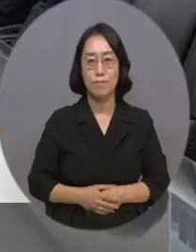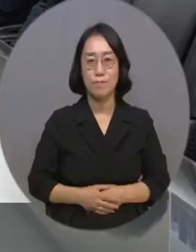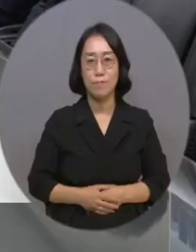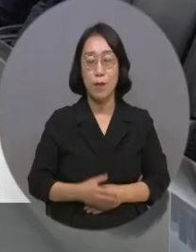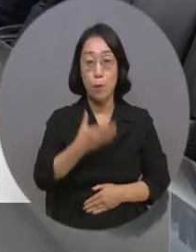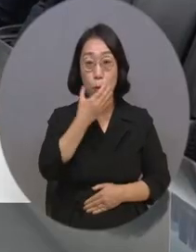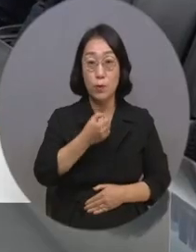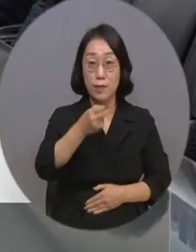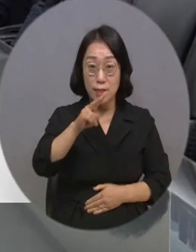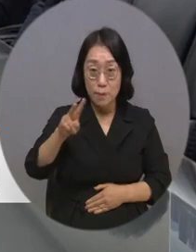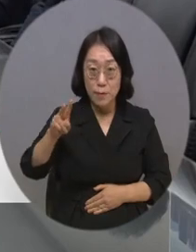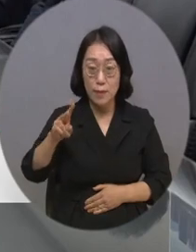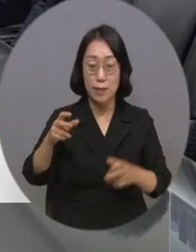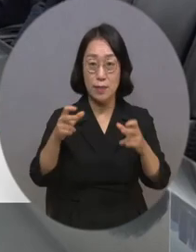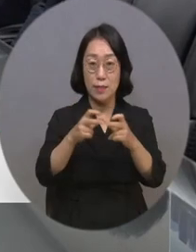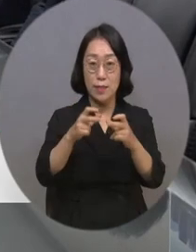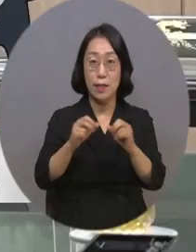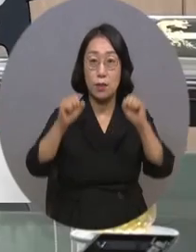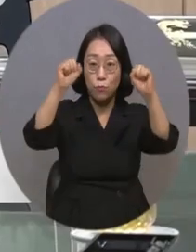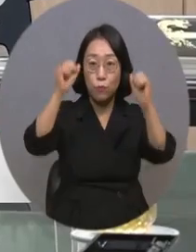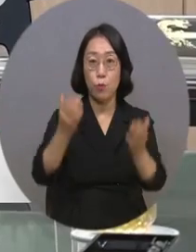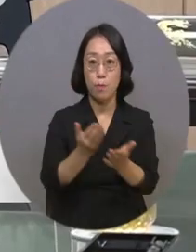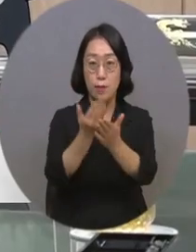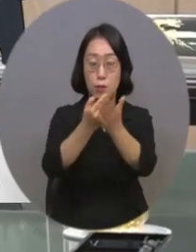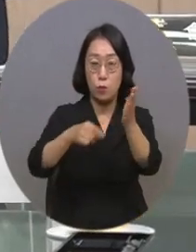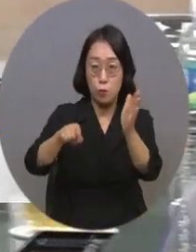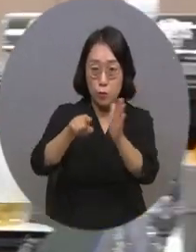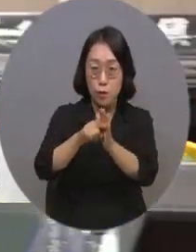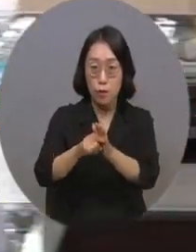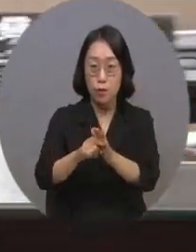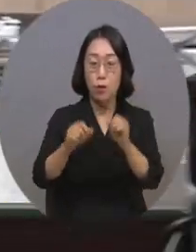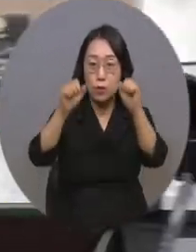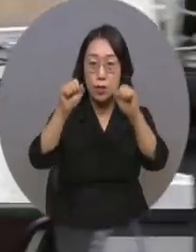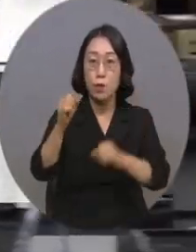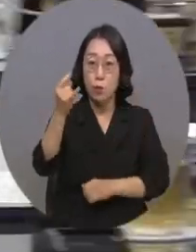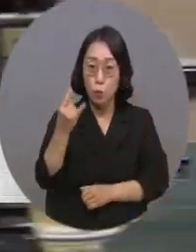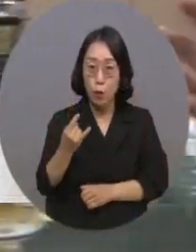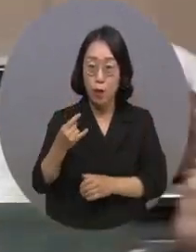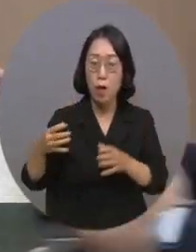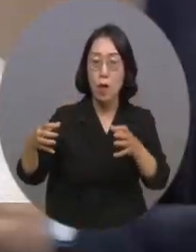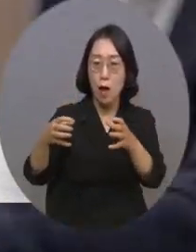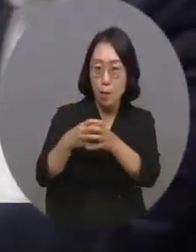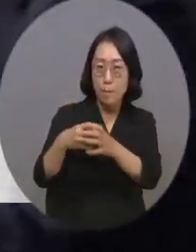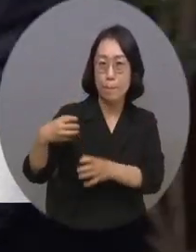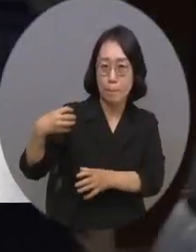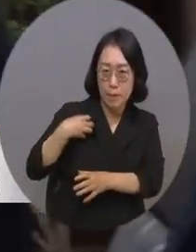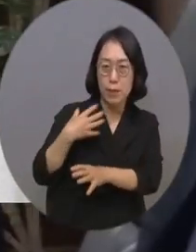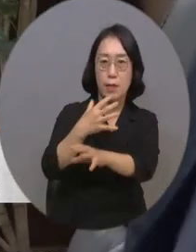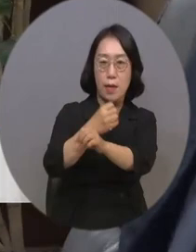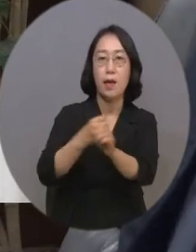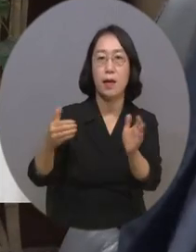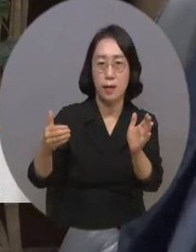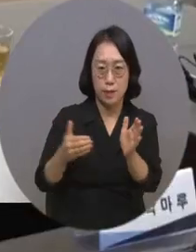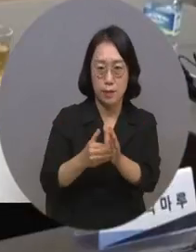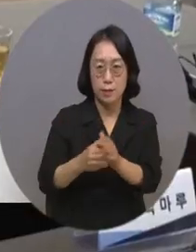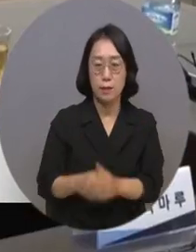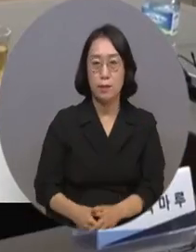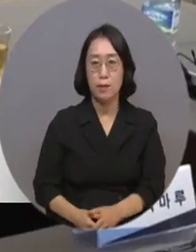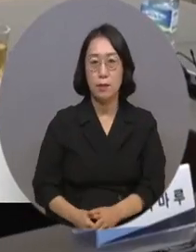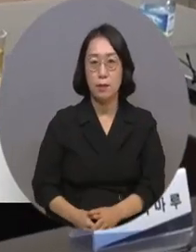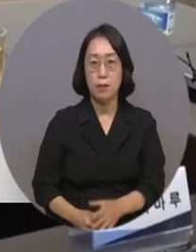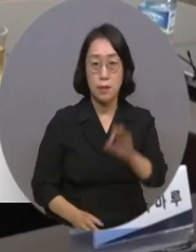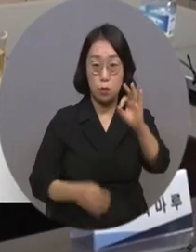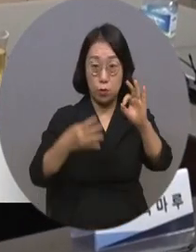복지TV가 장애인 스포츠 발전을 위해 대한장애인체육회와 협력 관계를 구축합니다. 지난 4일